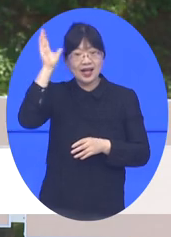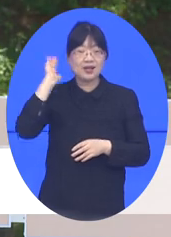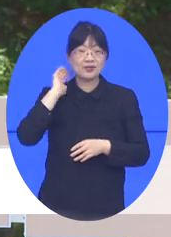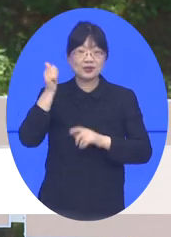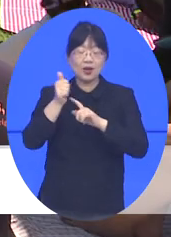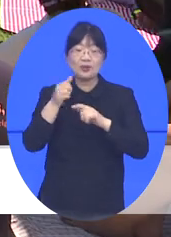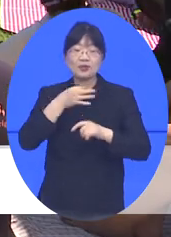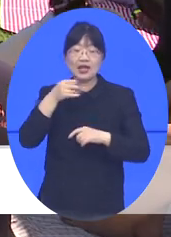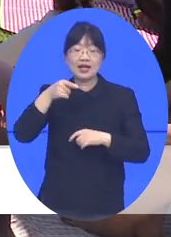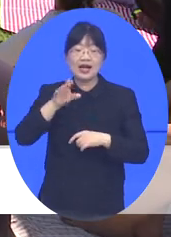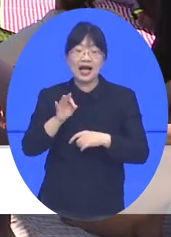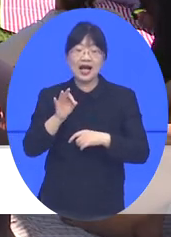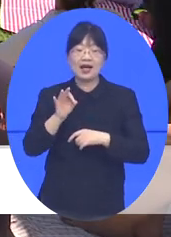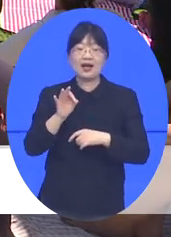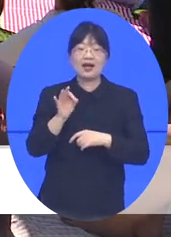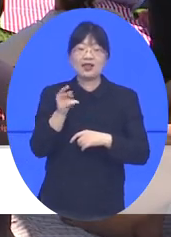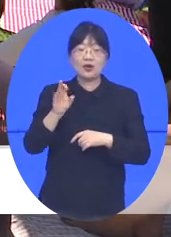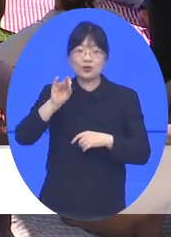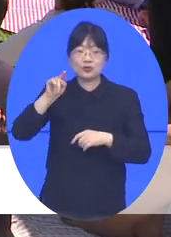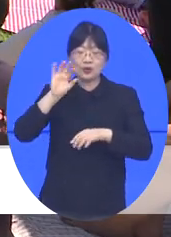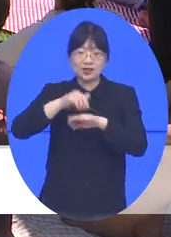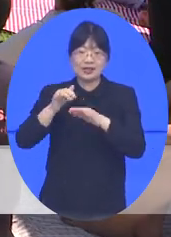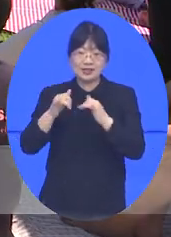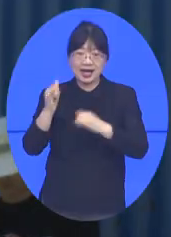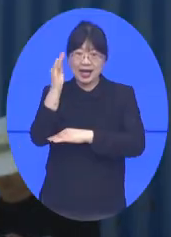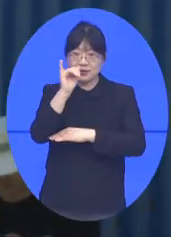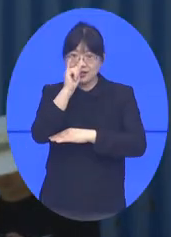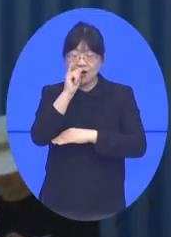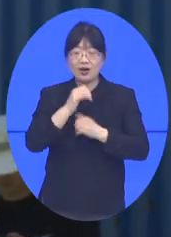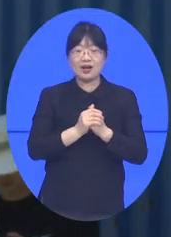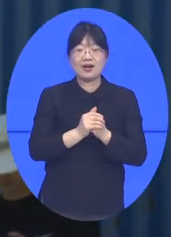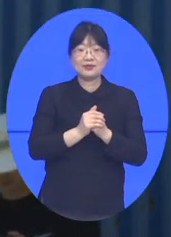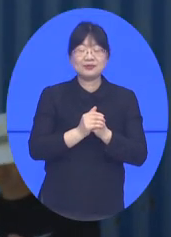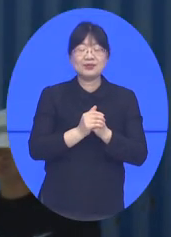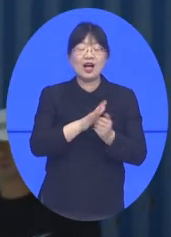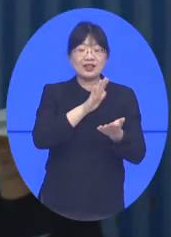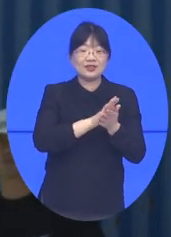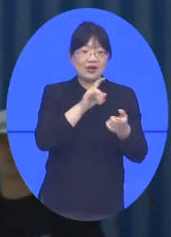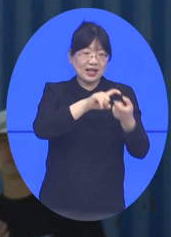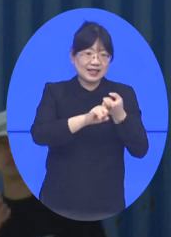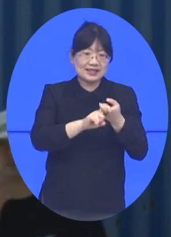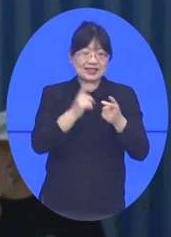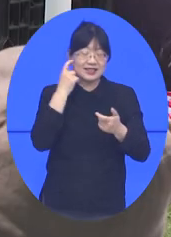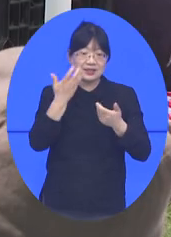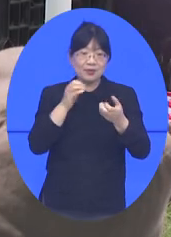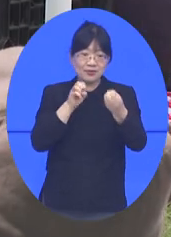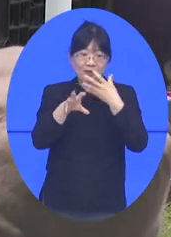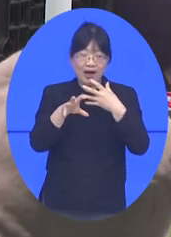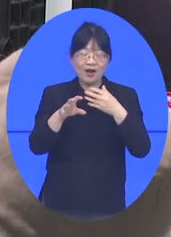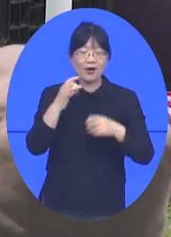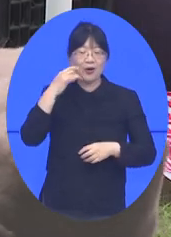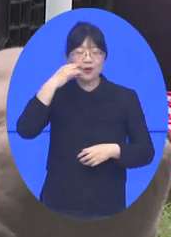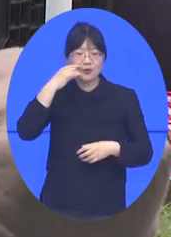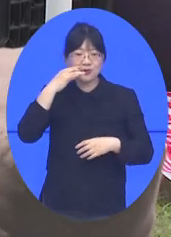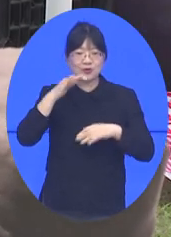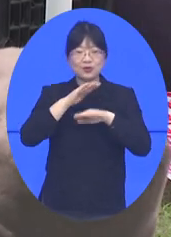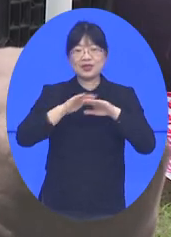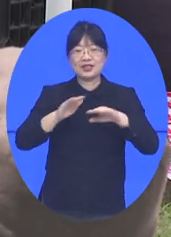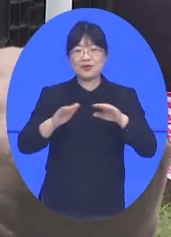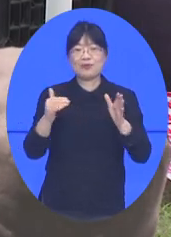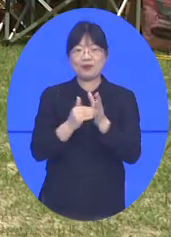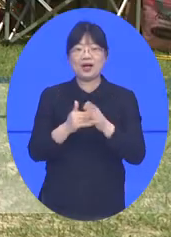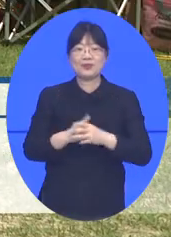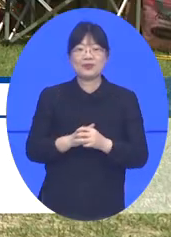강영욱 훈련사의 강연도 이루어졌습니다. 반려인들의 뜨거운 관심 속에 현장 질의응답을 통해 궁금증을 속 시원하게